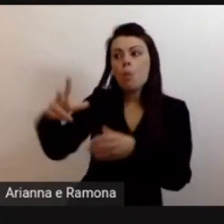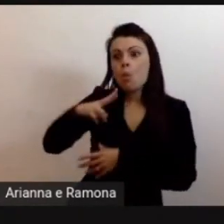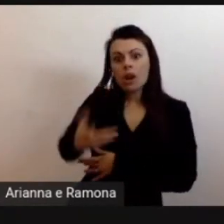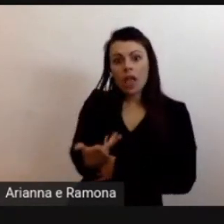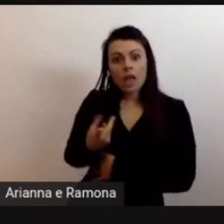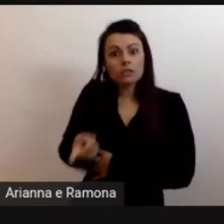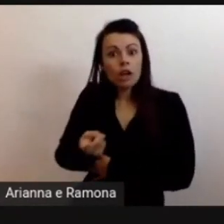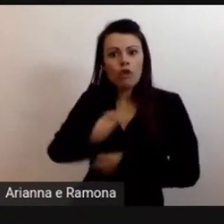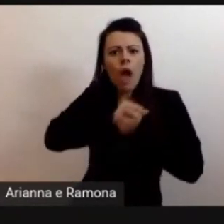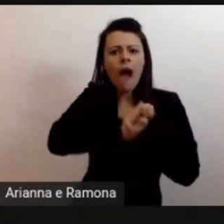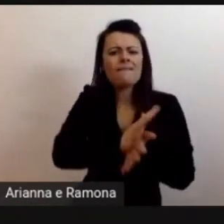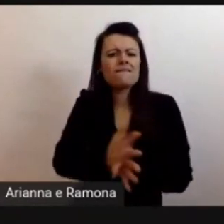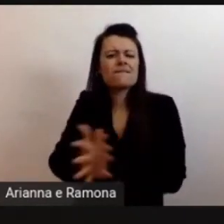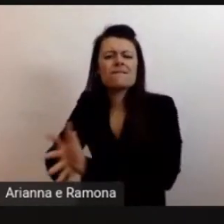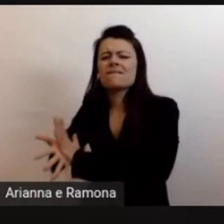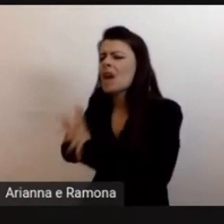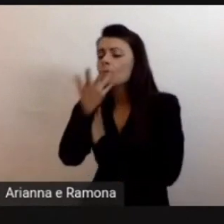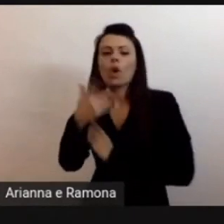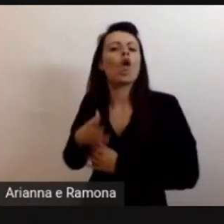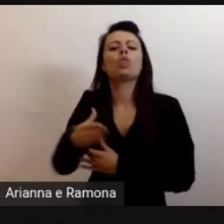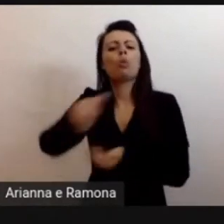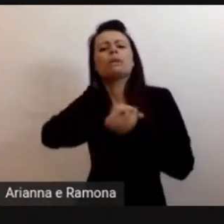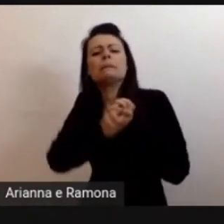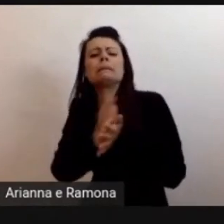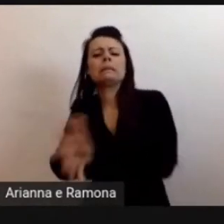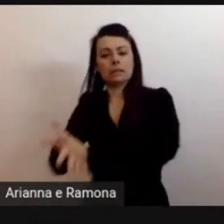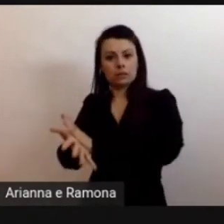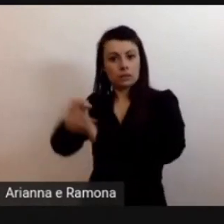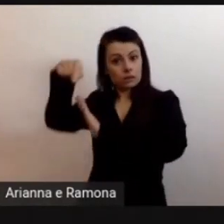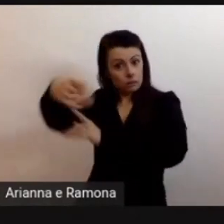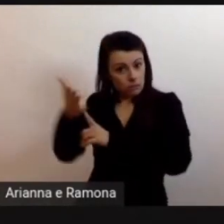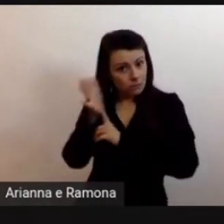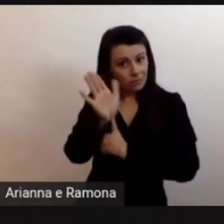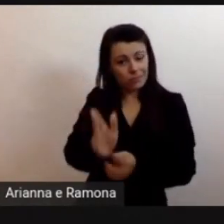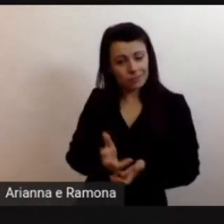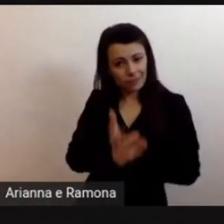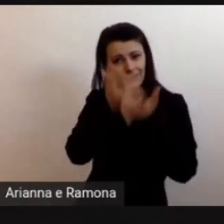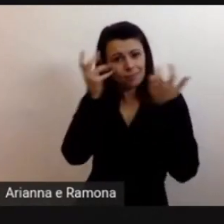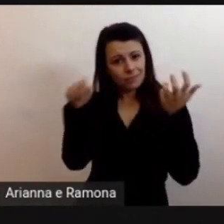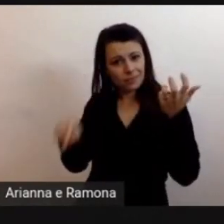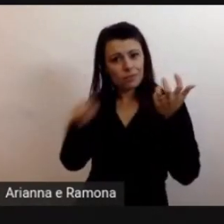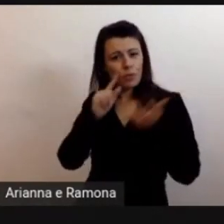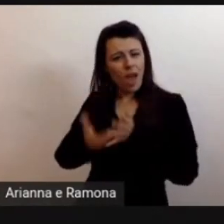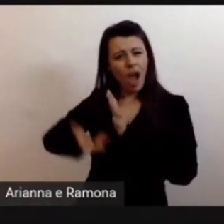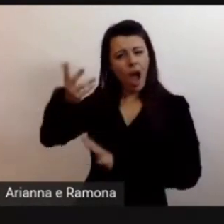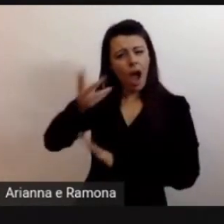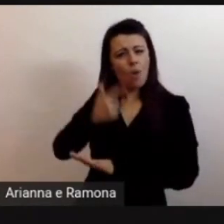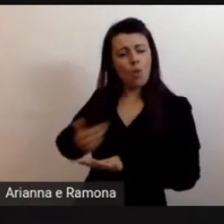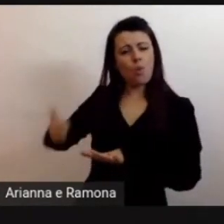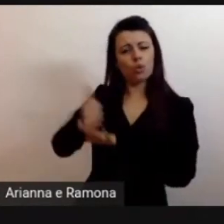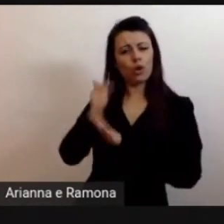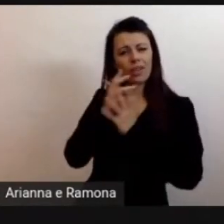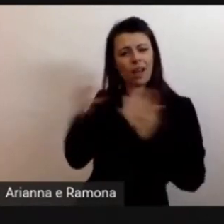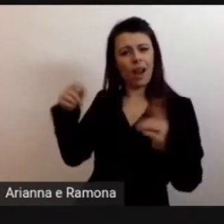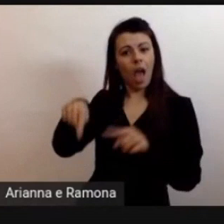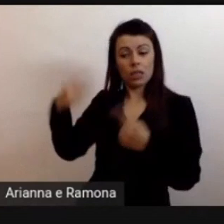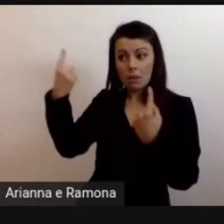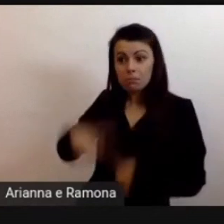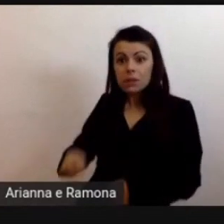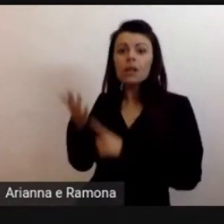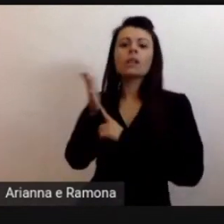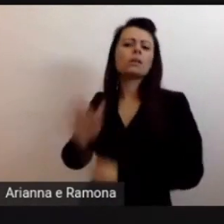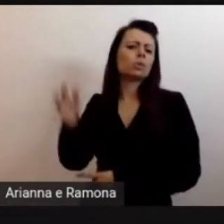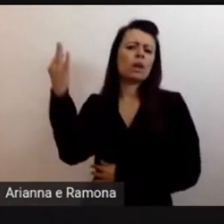e questa è una dimostrazione di grande autoritari che quest'inter